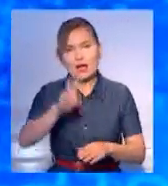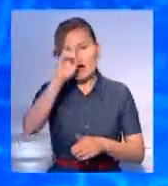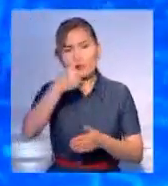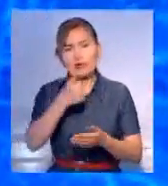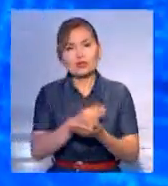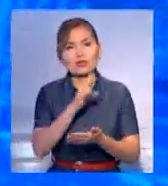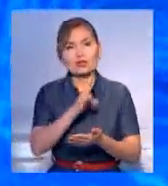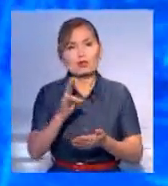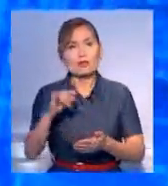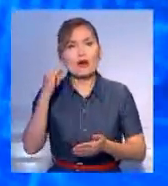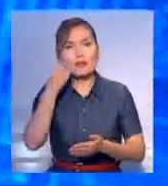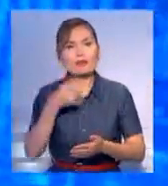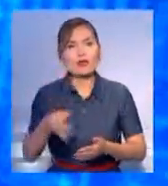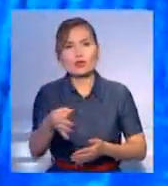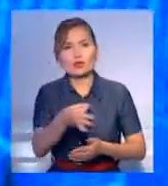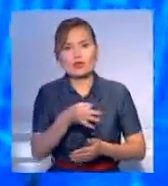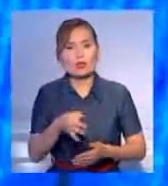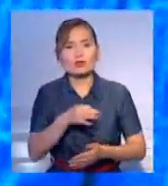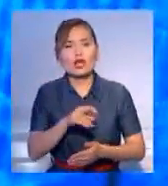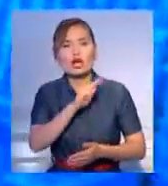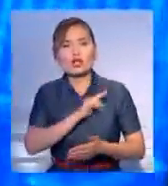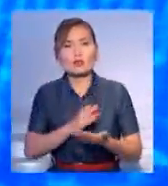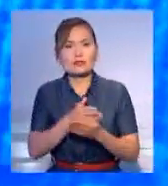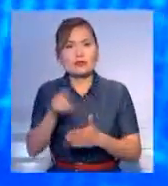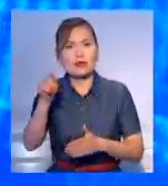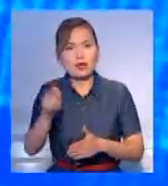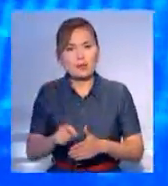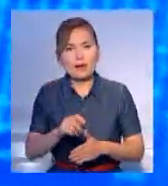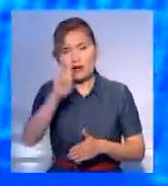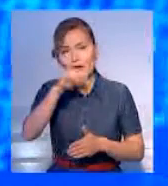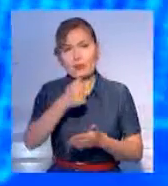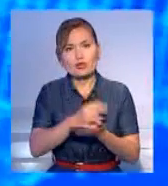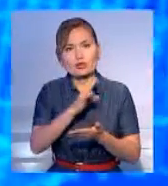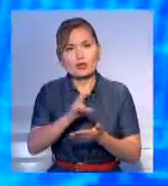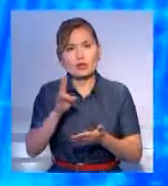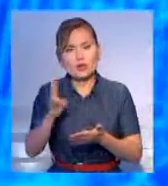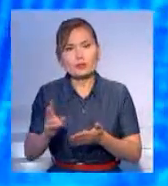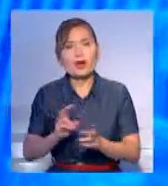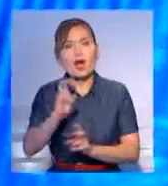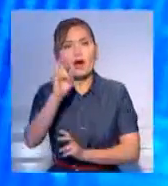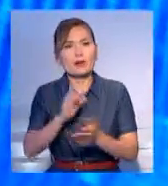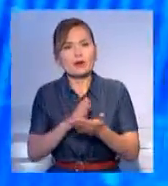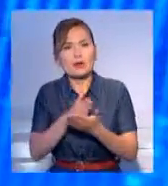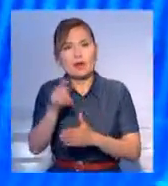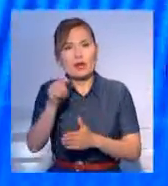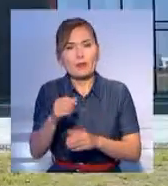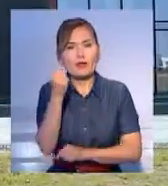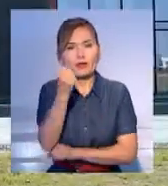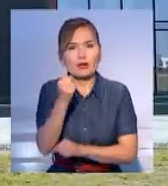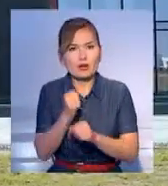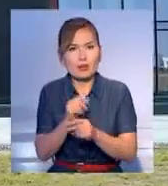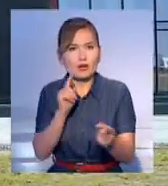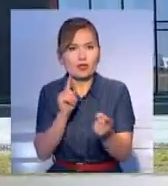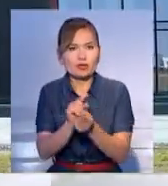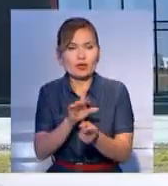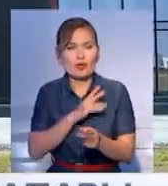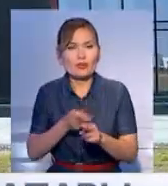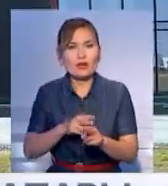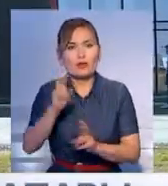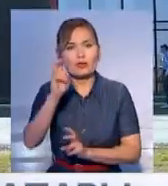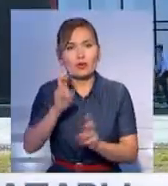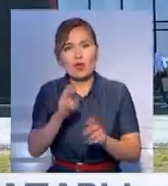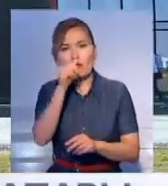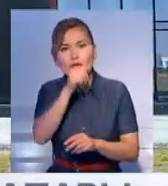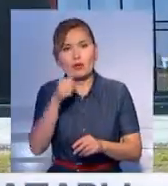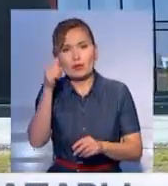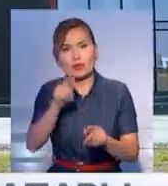Елбасы бүгін Павлодар облысына жұмыс сапармен барды. Президент алюминий өңдейтін Гессен Хаус серіктестігінде болып, кәсіпорынның жұмысымен танысты. Өндіріс орны